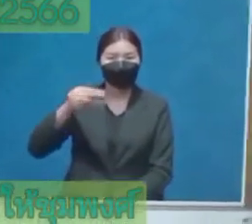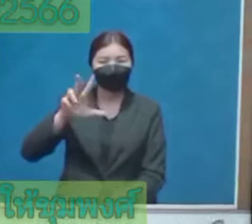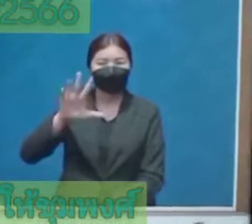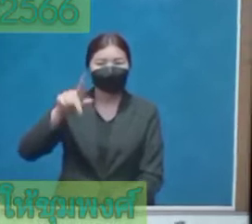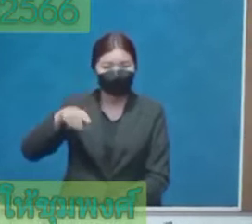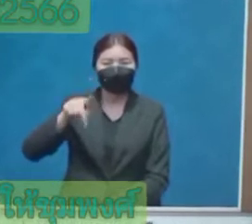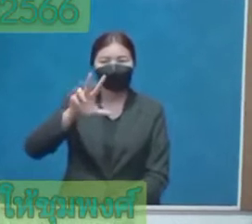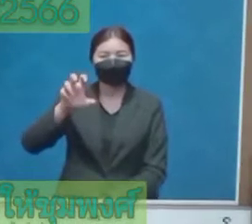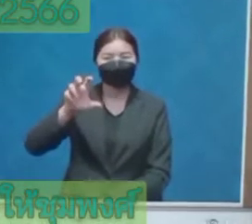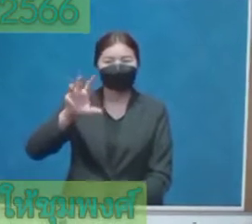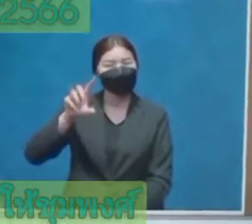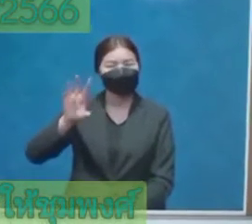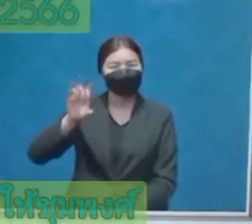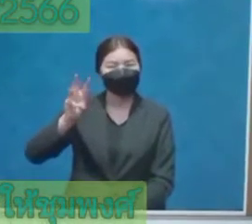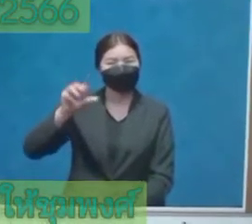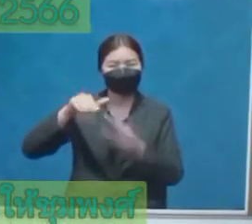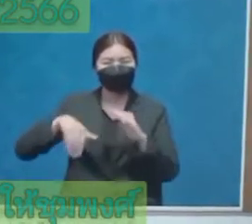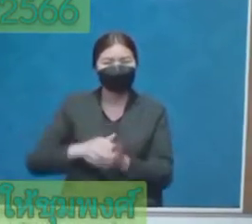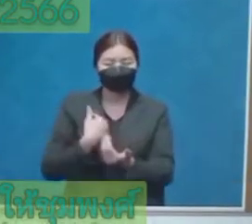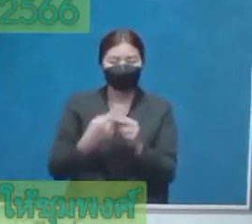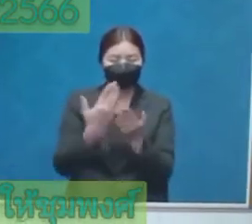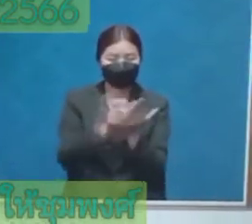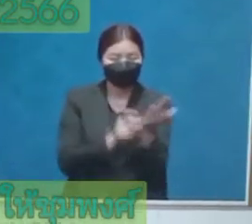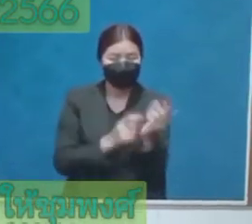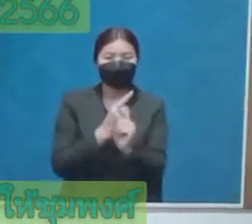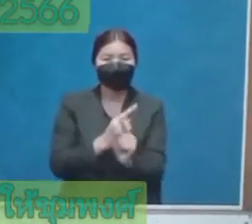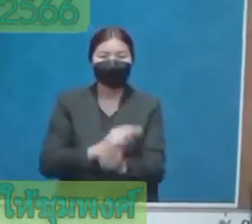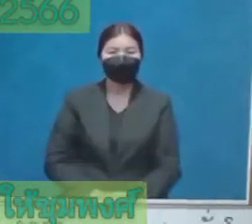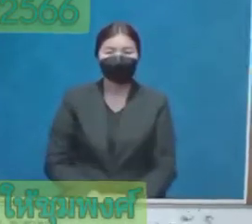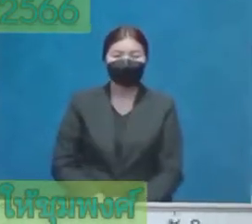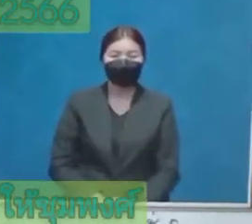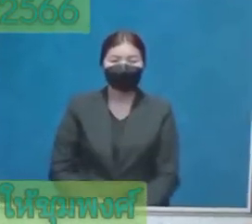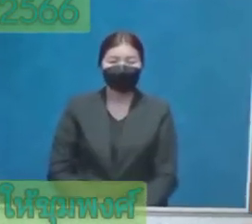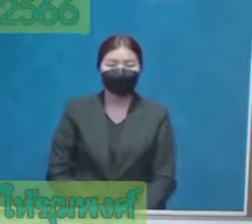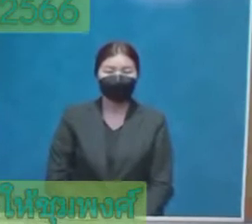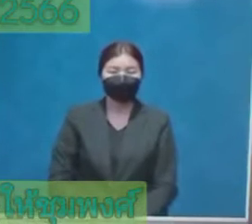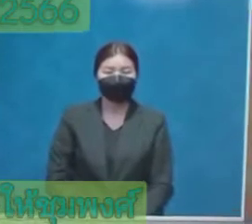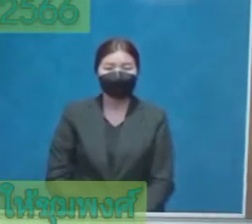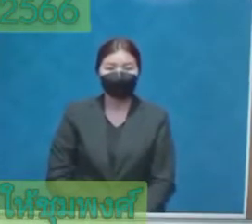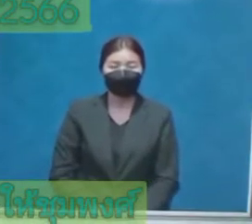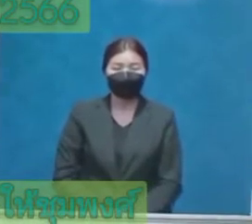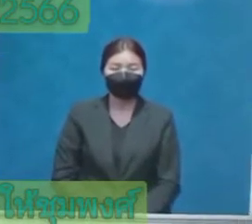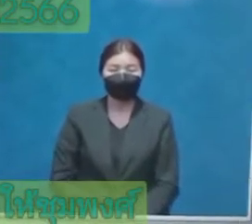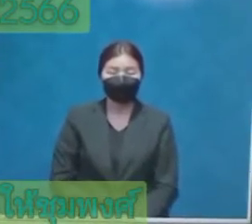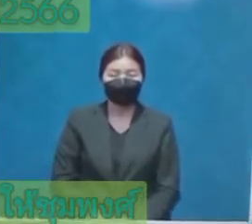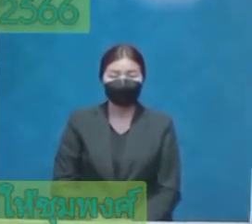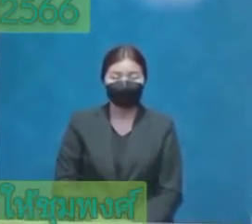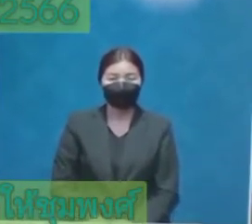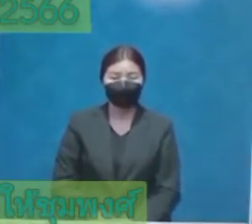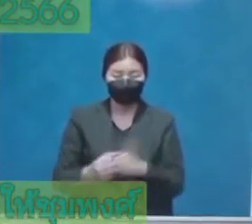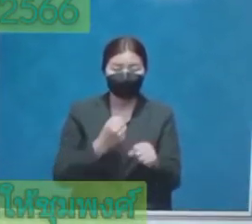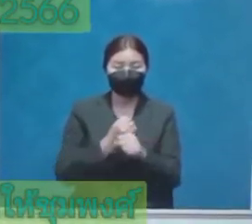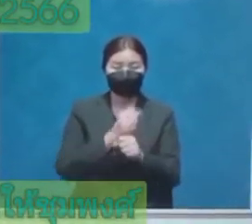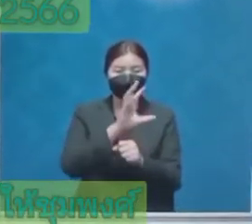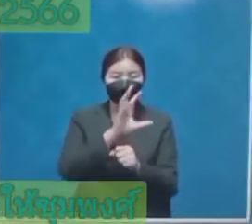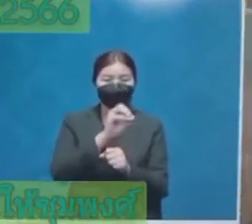141,141,365,300 บาทปัดเศษลง 48.26 บาทซึ่งปรากฏในเอกสารงบประมาณ2,566ดังนี้ปี59